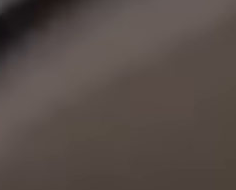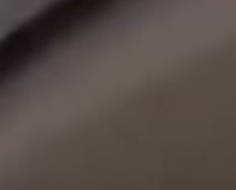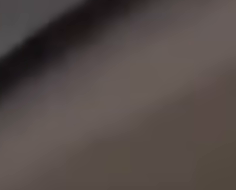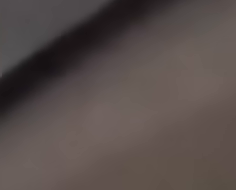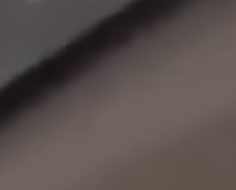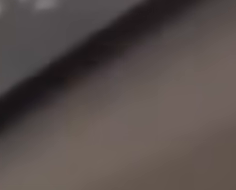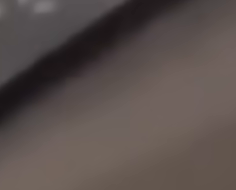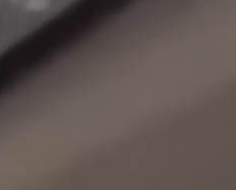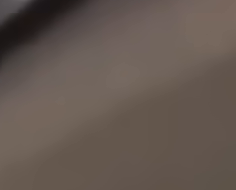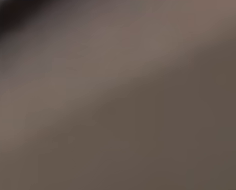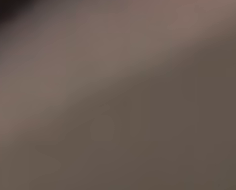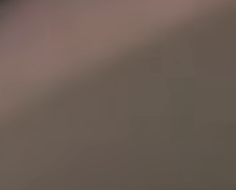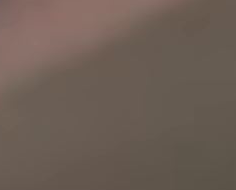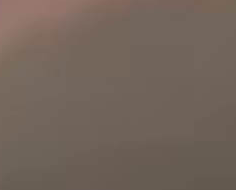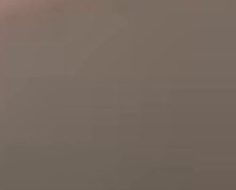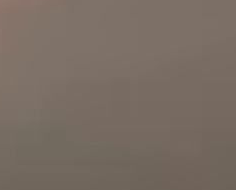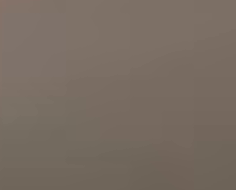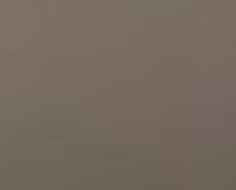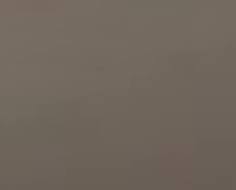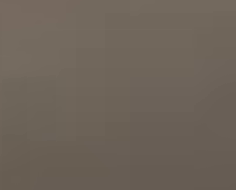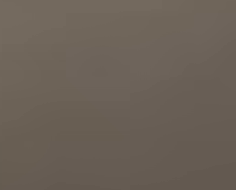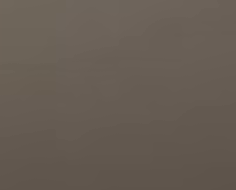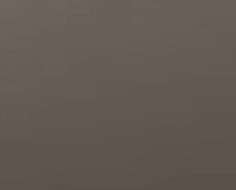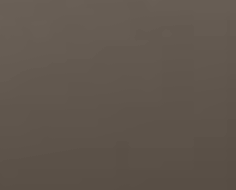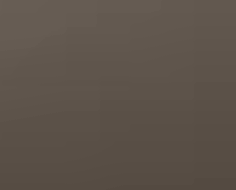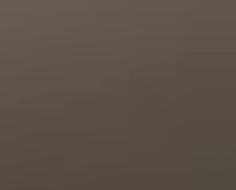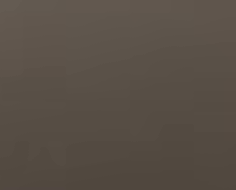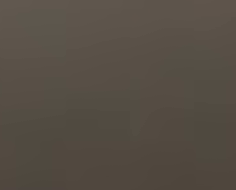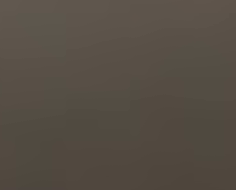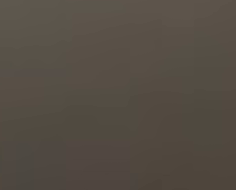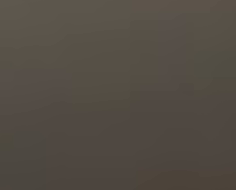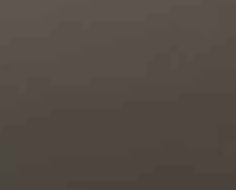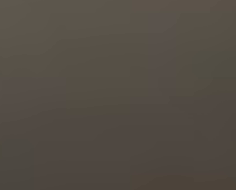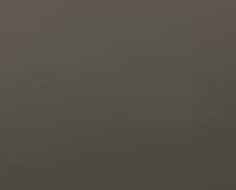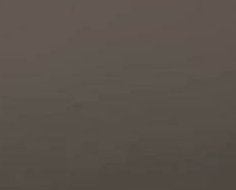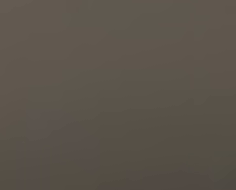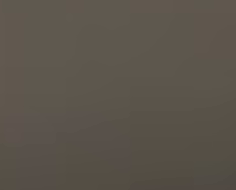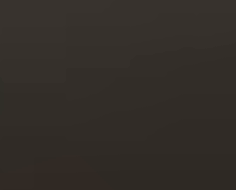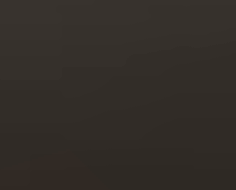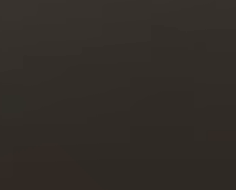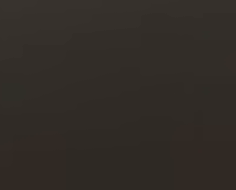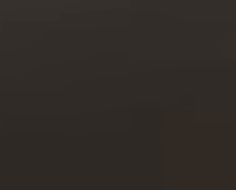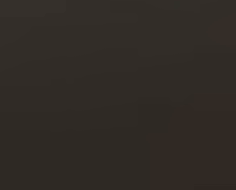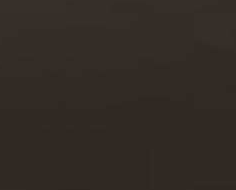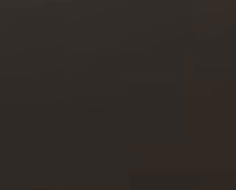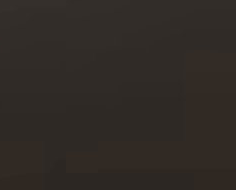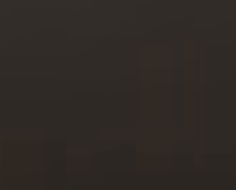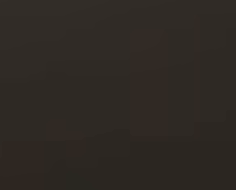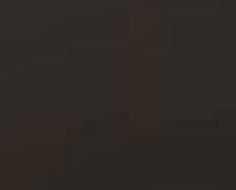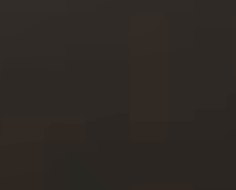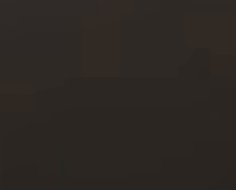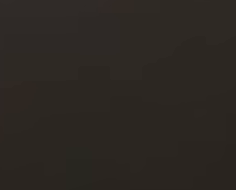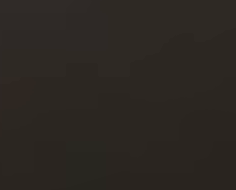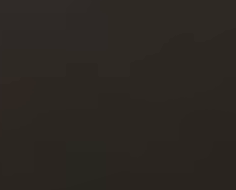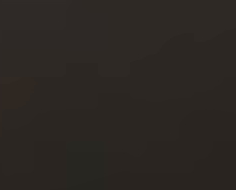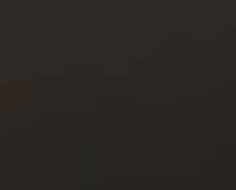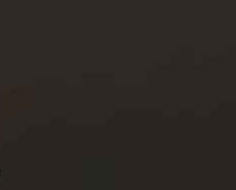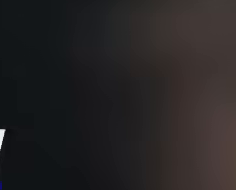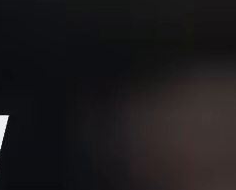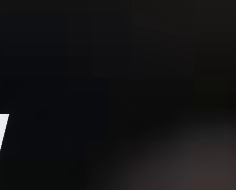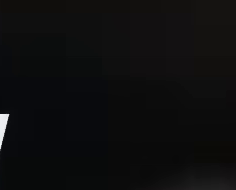t-shirt ang isang rider na naka-helmet habang pinipwersa ng lalaking nakaputi ang kanyang tuhod at binti sa